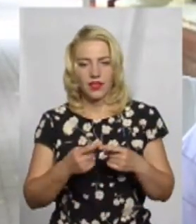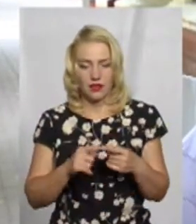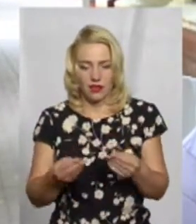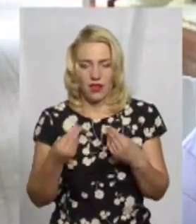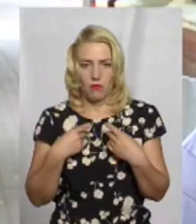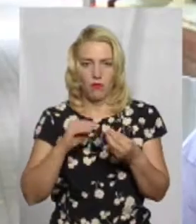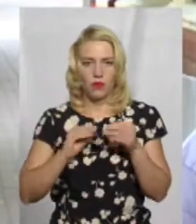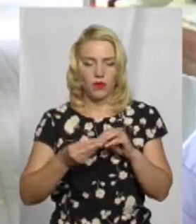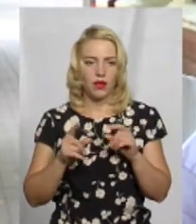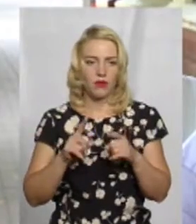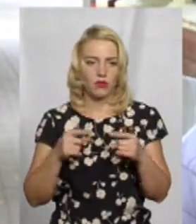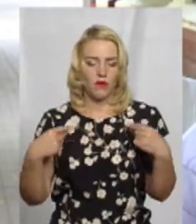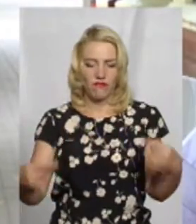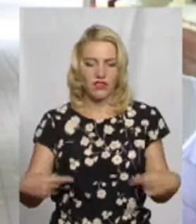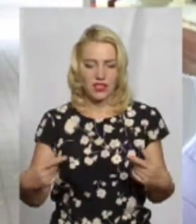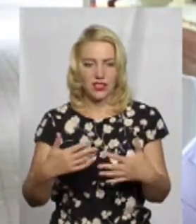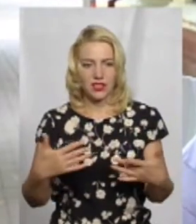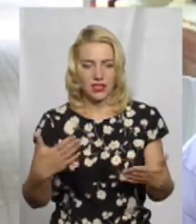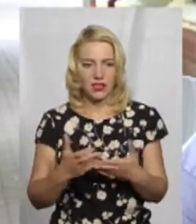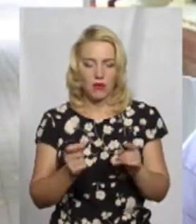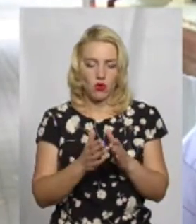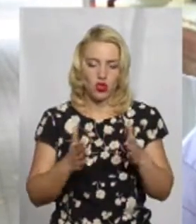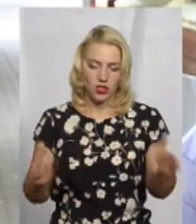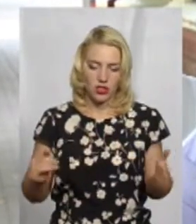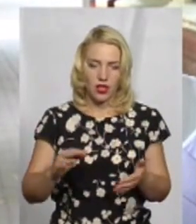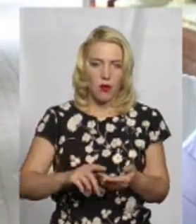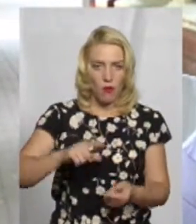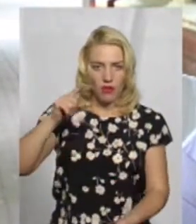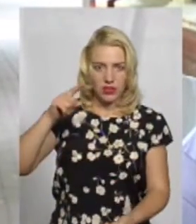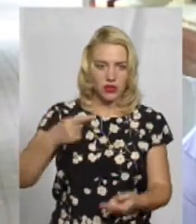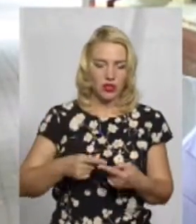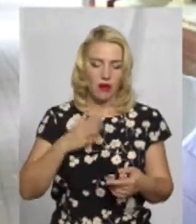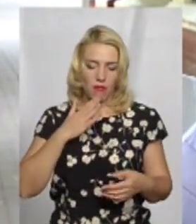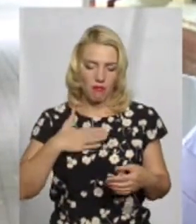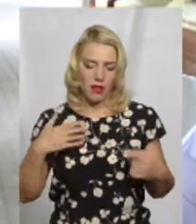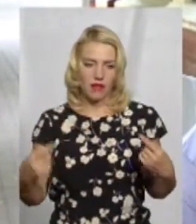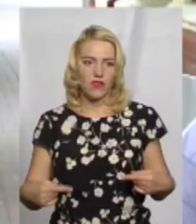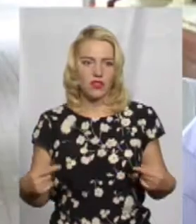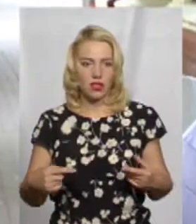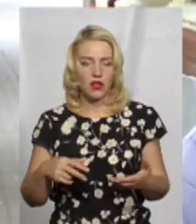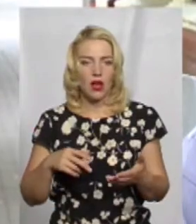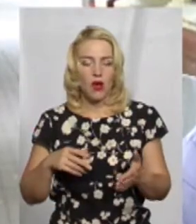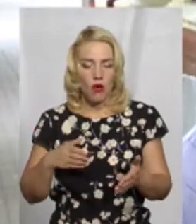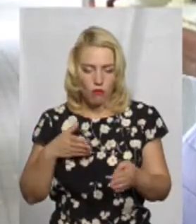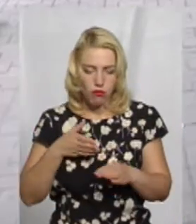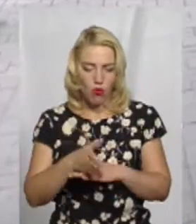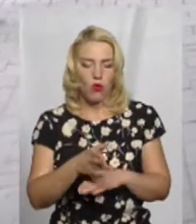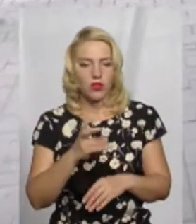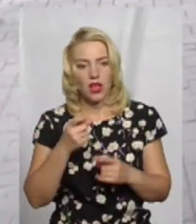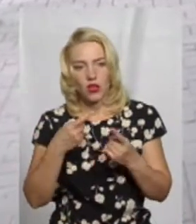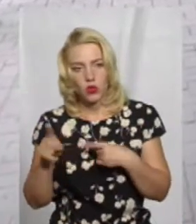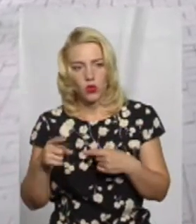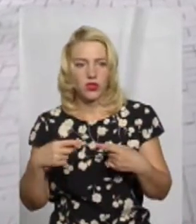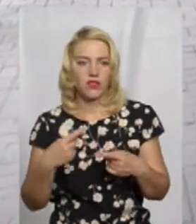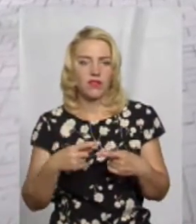проблеми, тому що візки бувають різними. По ширині, по висоті. Мій візок проходить протірку, другий візок може взагалі не пройти. Цей